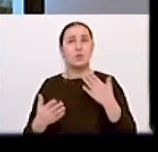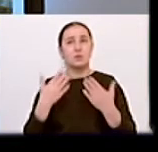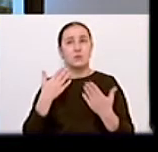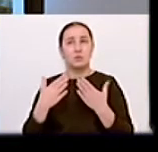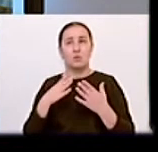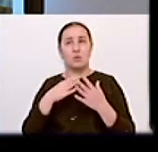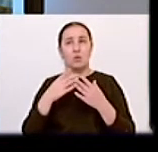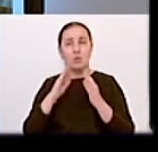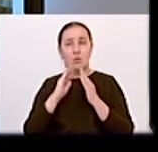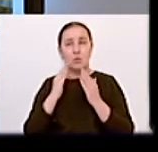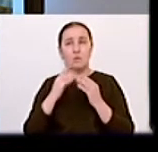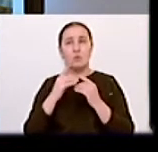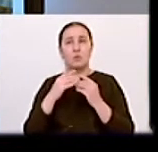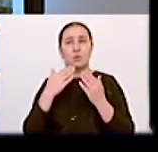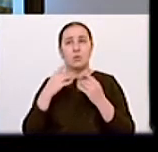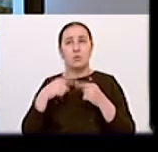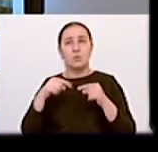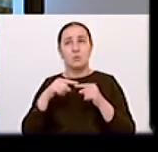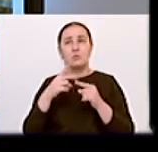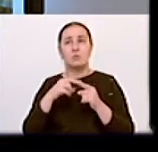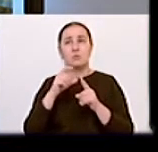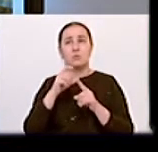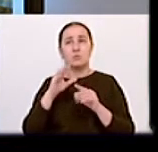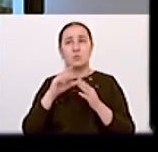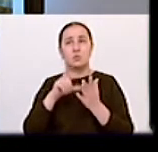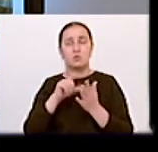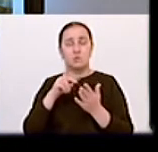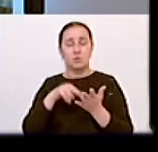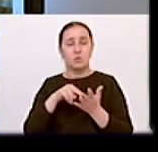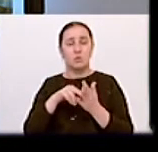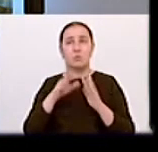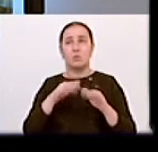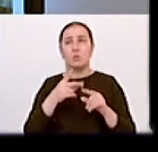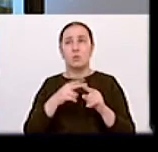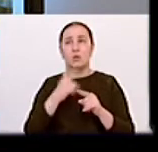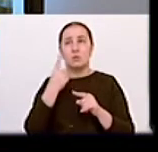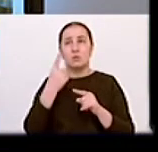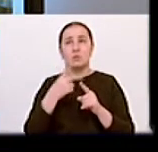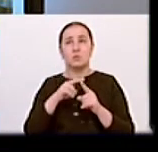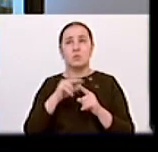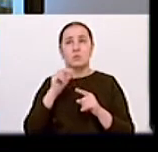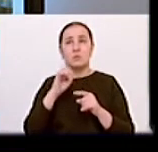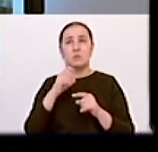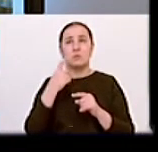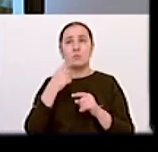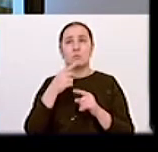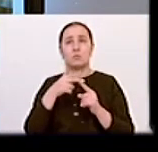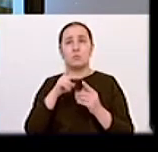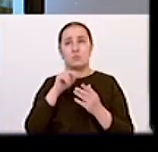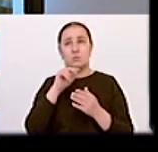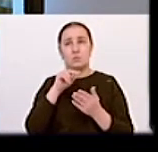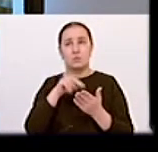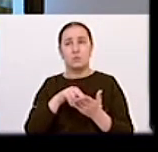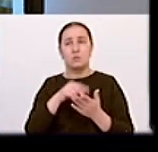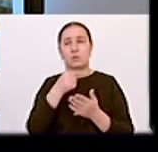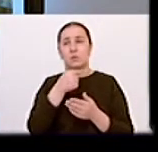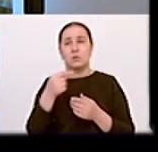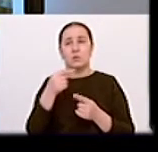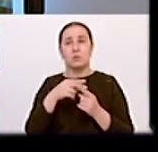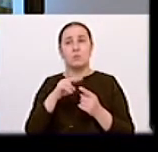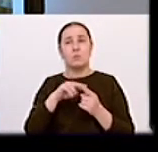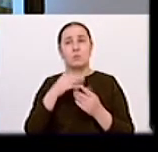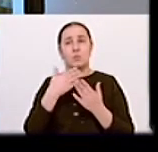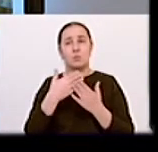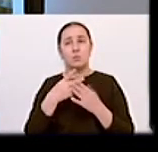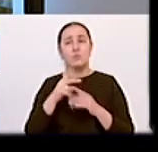Если обобщающее слово стоит после однородных членов, то перед ним ставится тире. Вот этот пример.